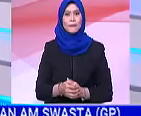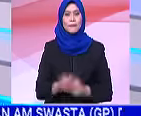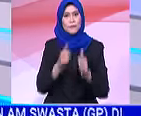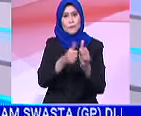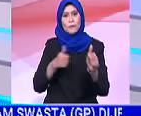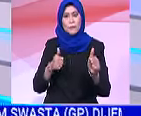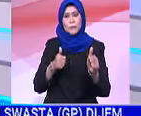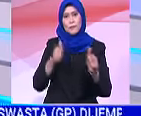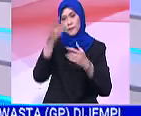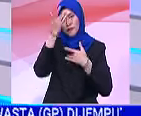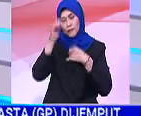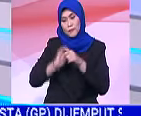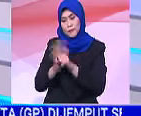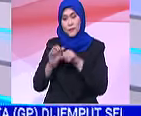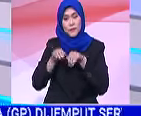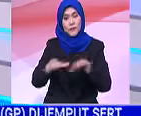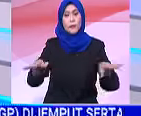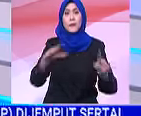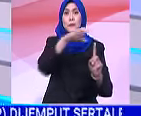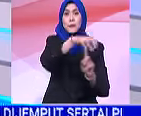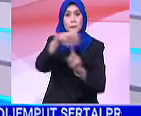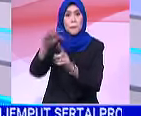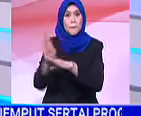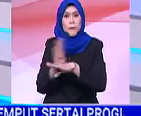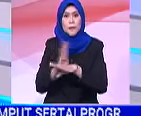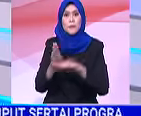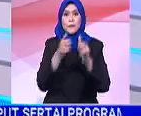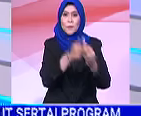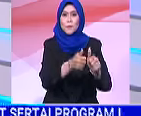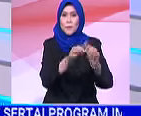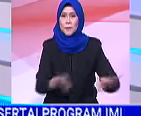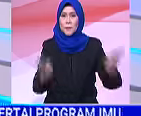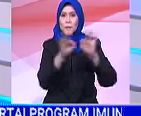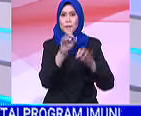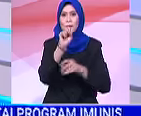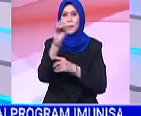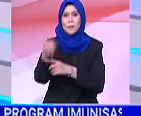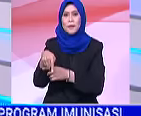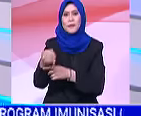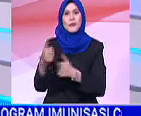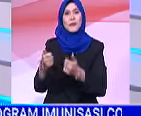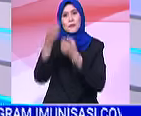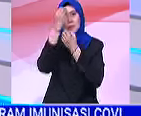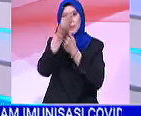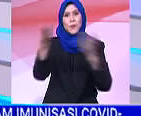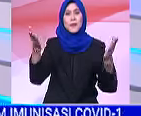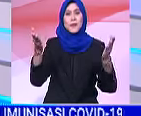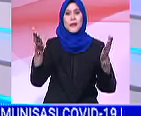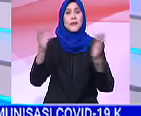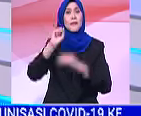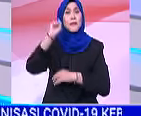Elak penularan jangkitan COVID-19, peniaga perlu terus utamakan SOP untuk laporan penuh dan perkembangan lain dari negeri di